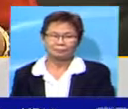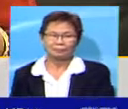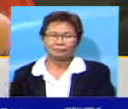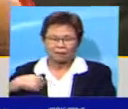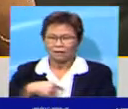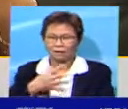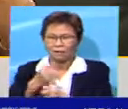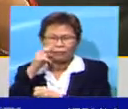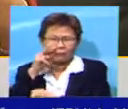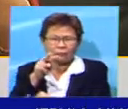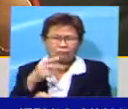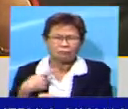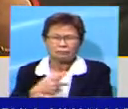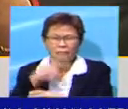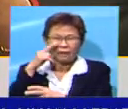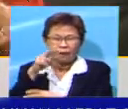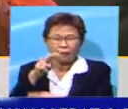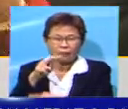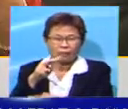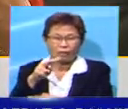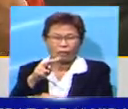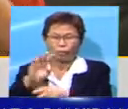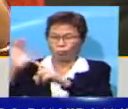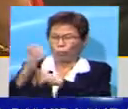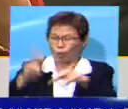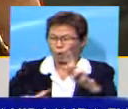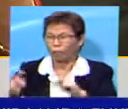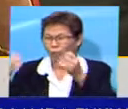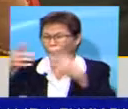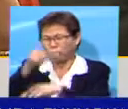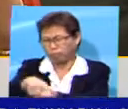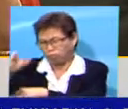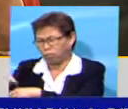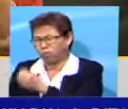melihat budaya orang ramai, terutamanya